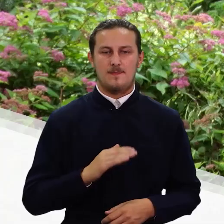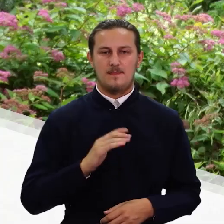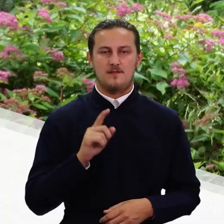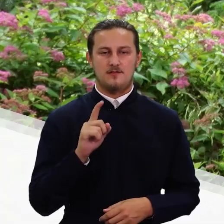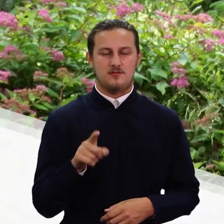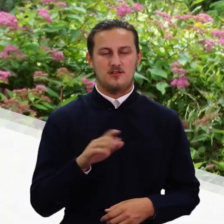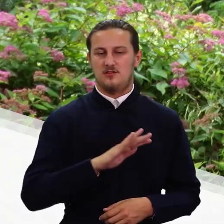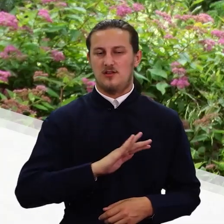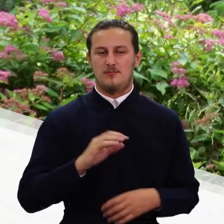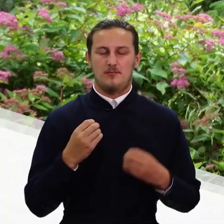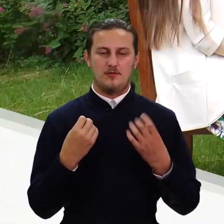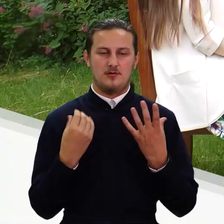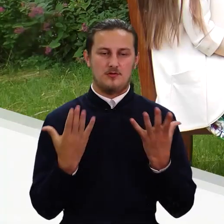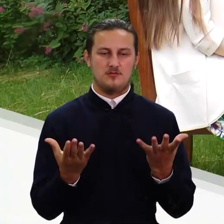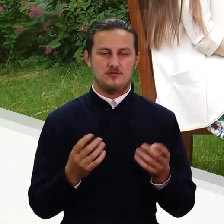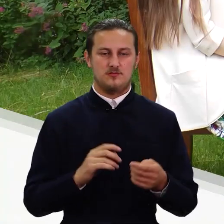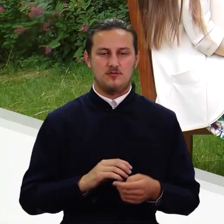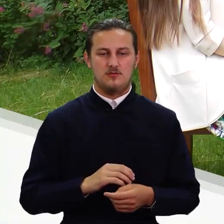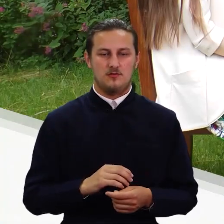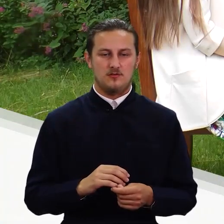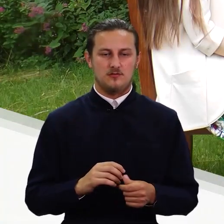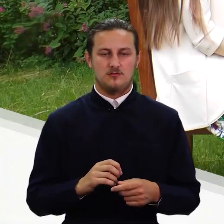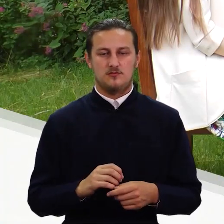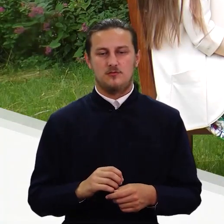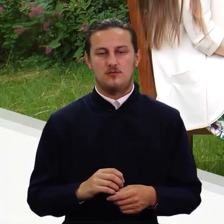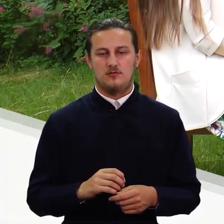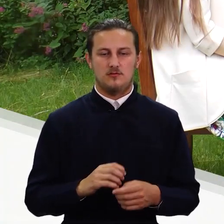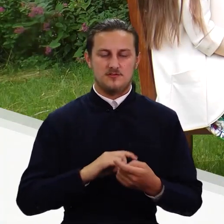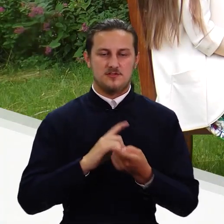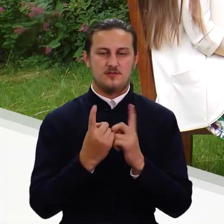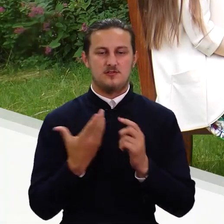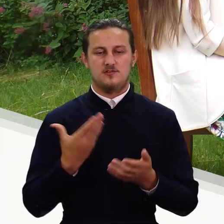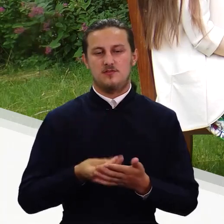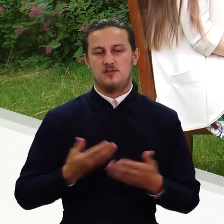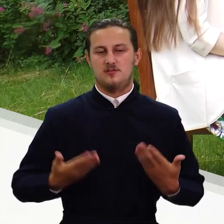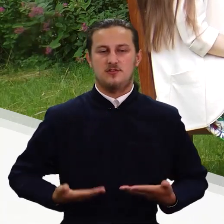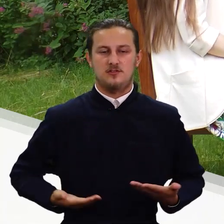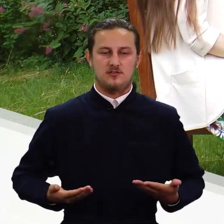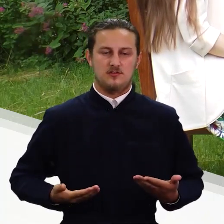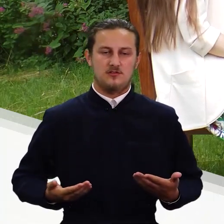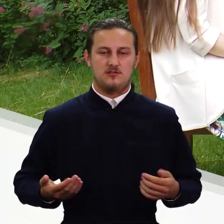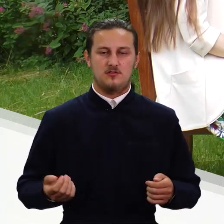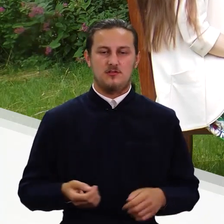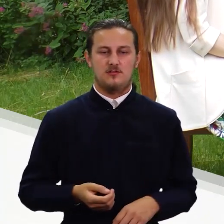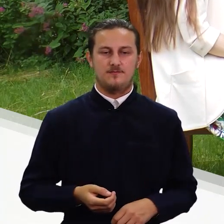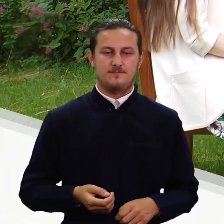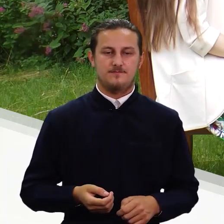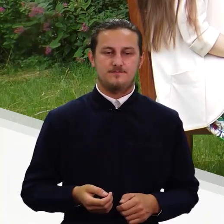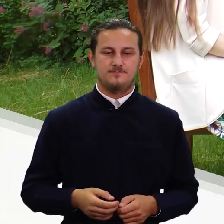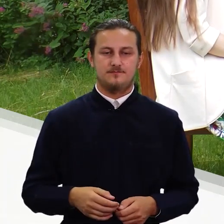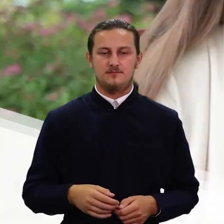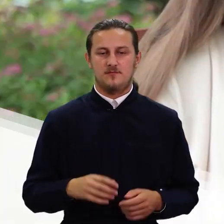своє життя, воно набуває в твоєму життєвому такому просторі